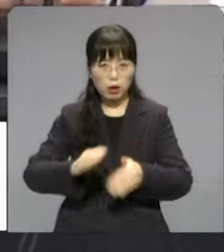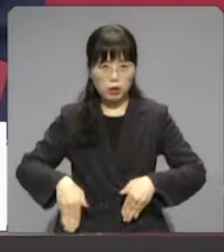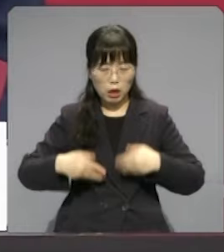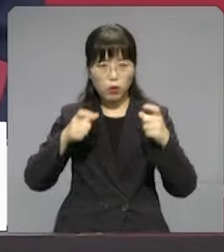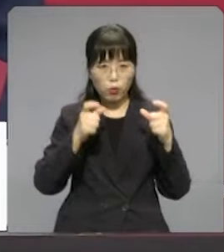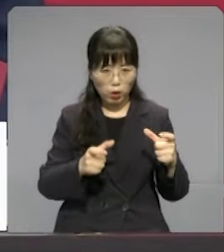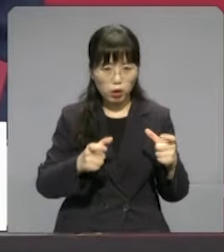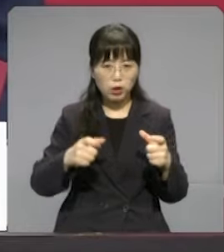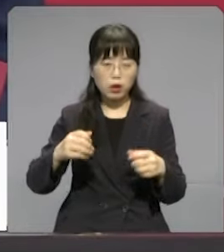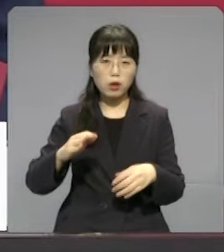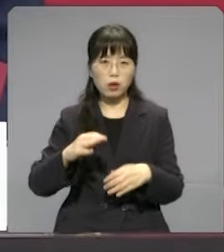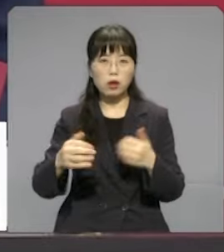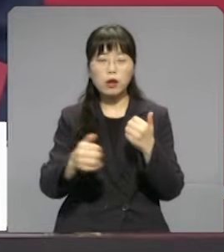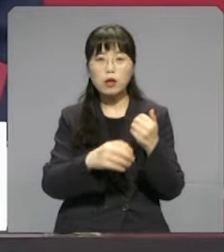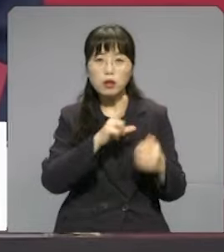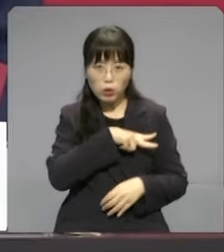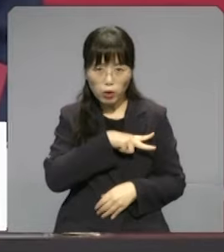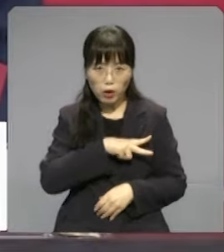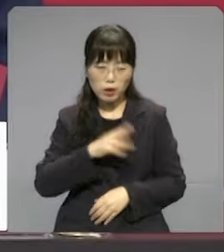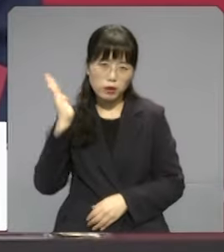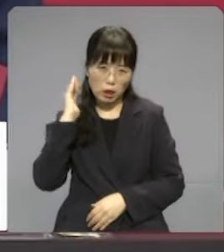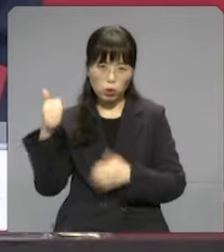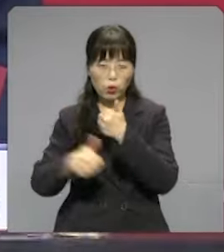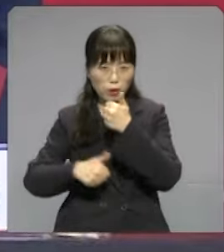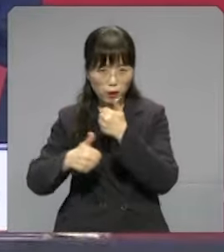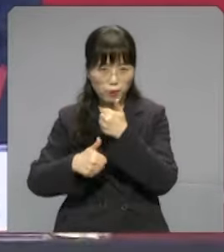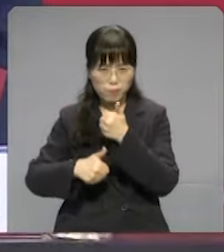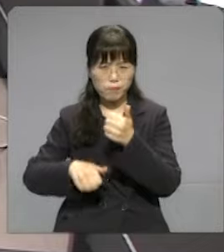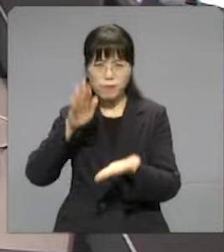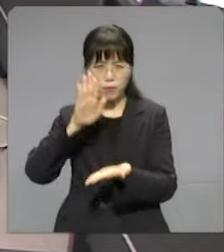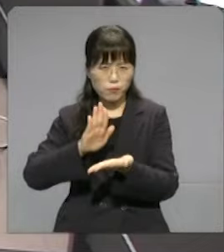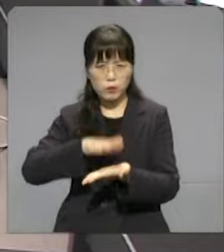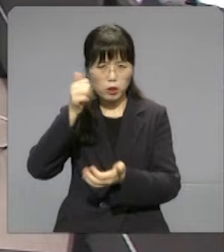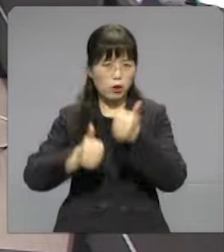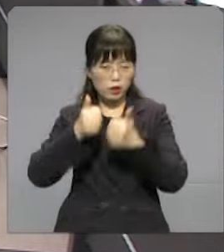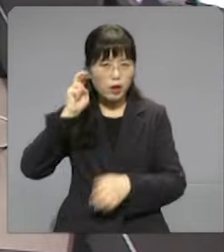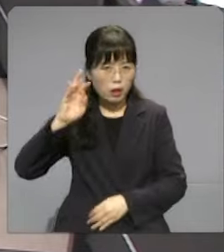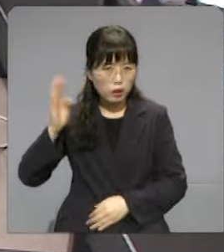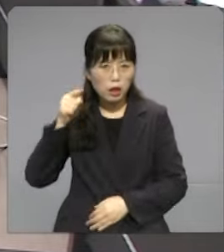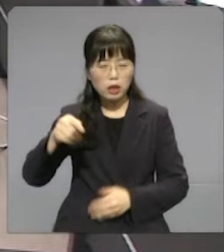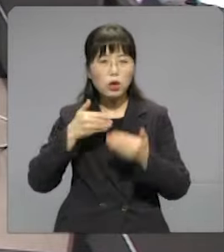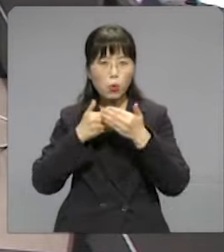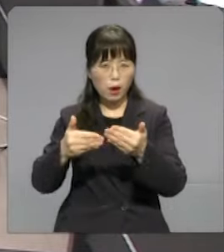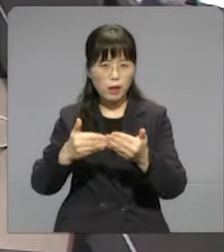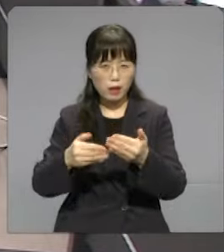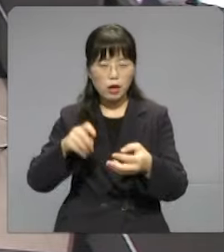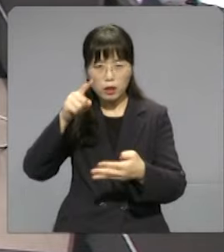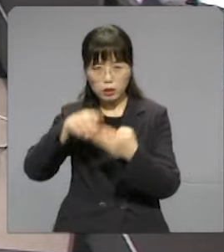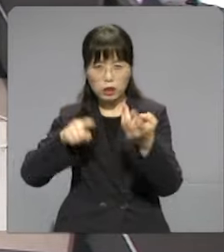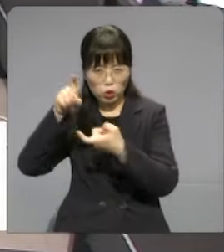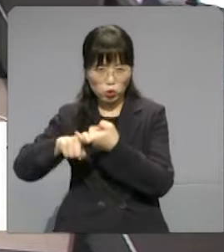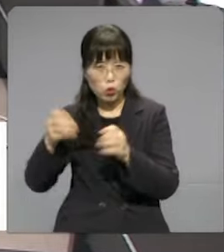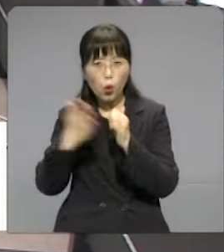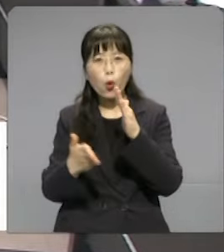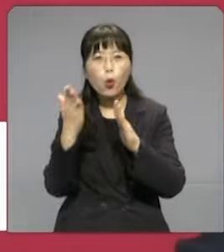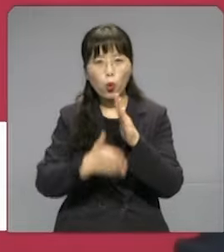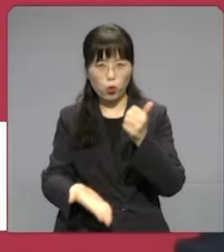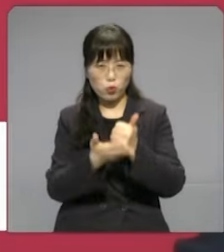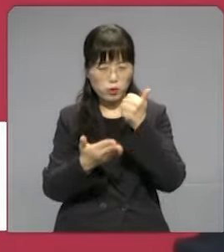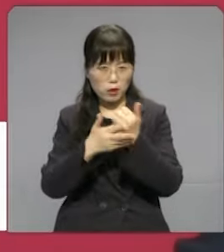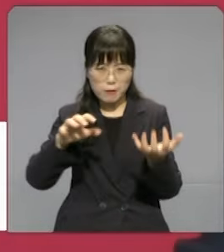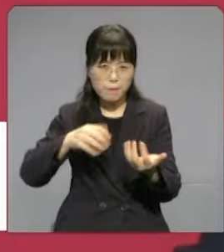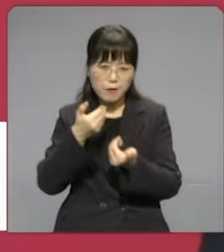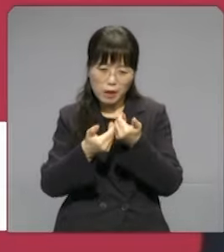의원과 대통령 참모 출신 간 치열한 경쟁이 예상됩니다. 이 과정에서 이른바 친윤 공천을 둘러싼 갈등이